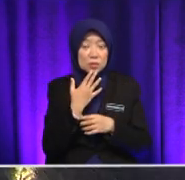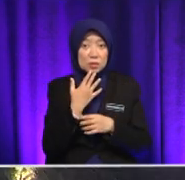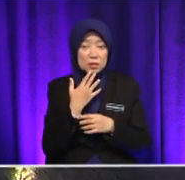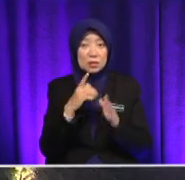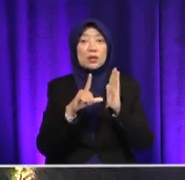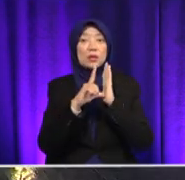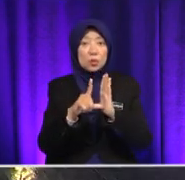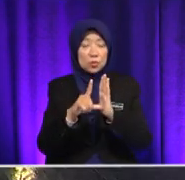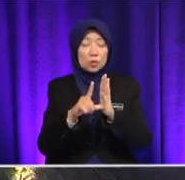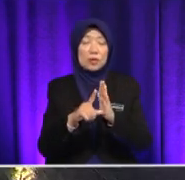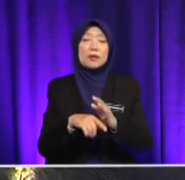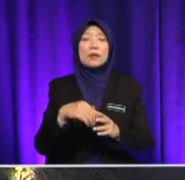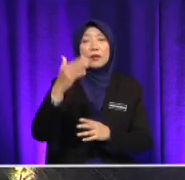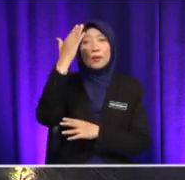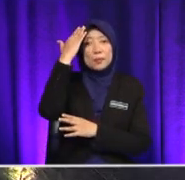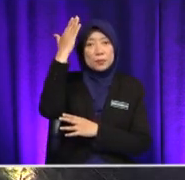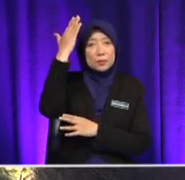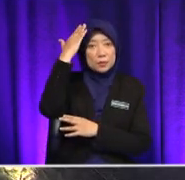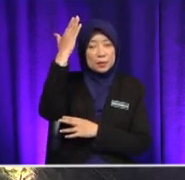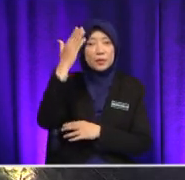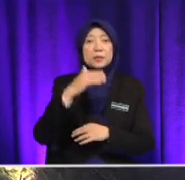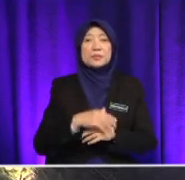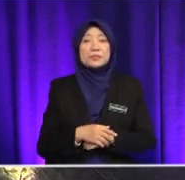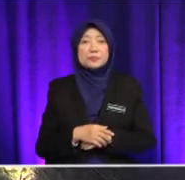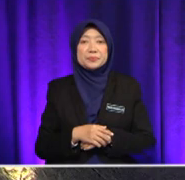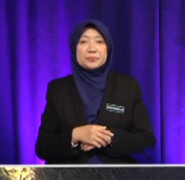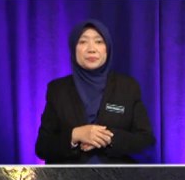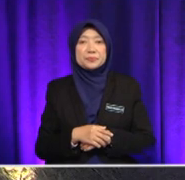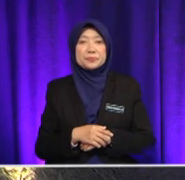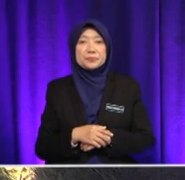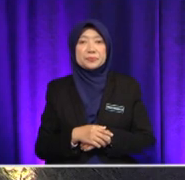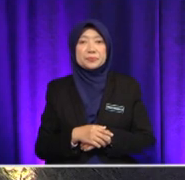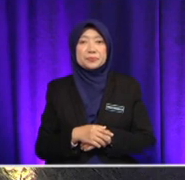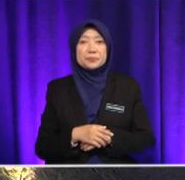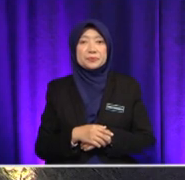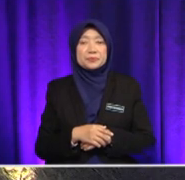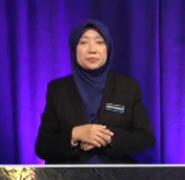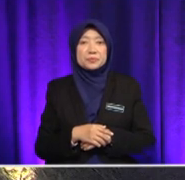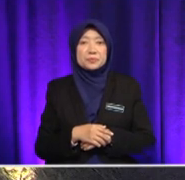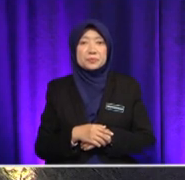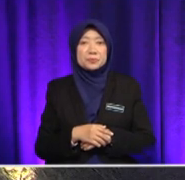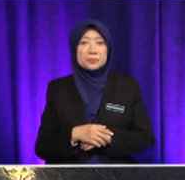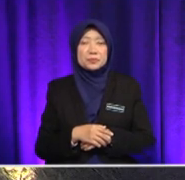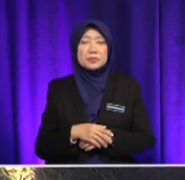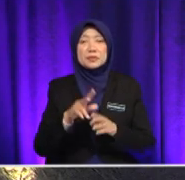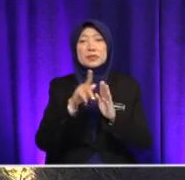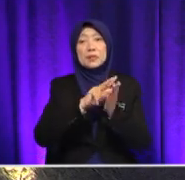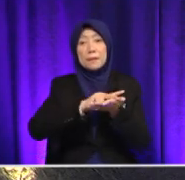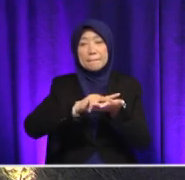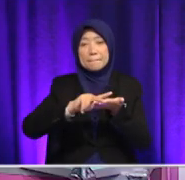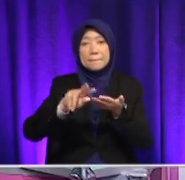ada Alhamdulillah Oke kemudian yang ketiga keemasan Oke